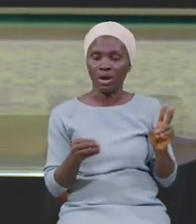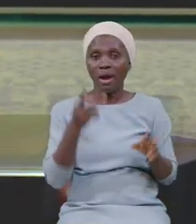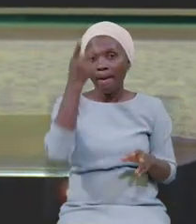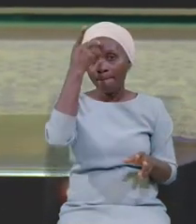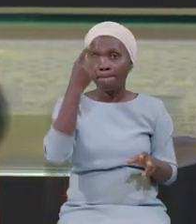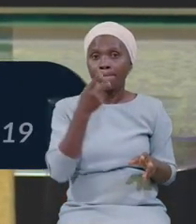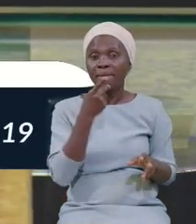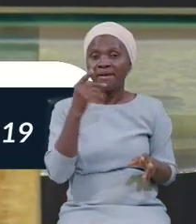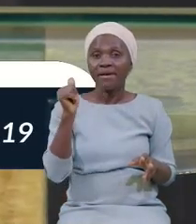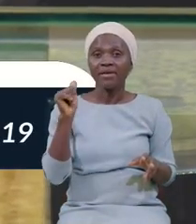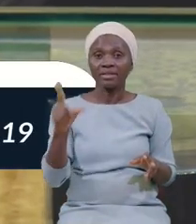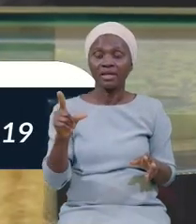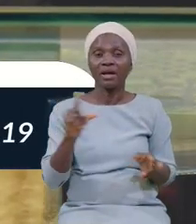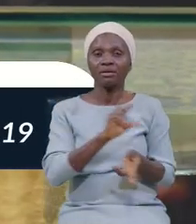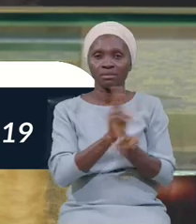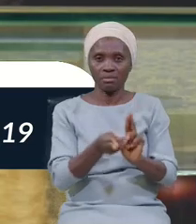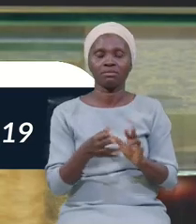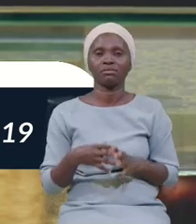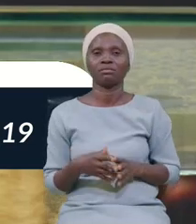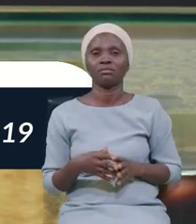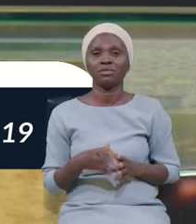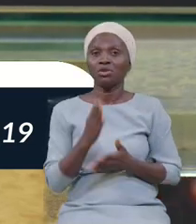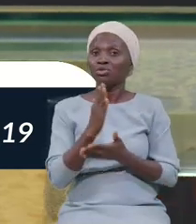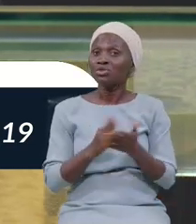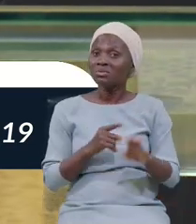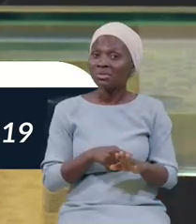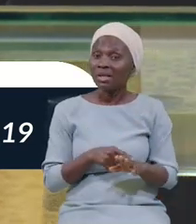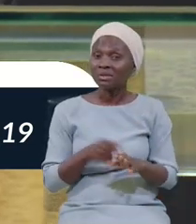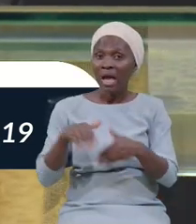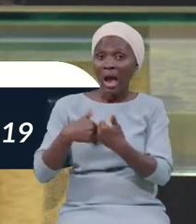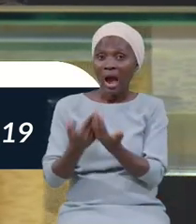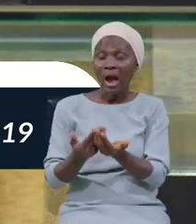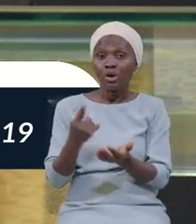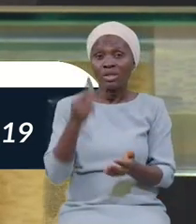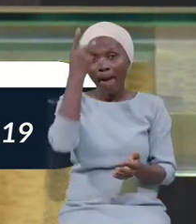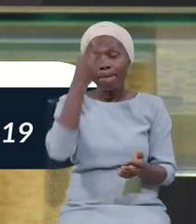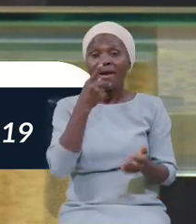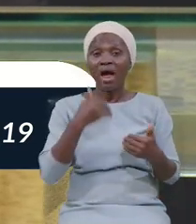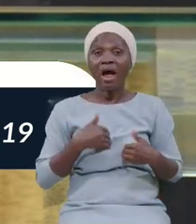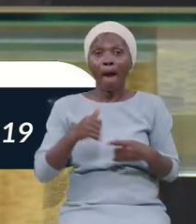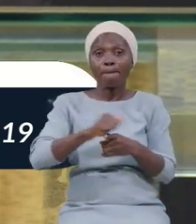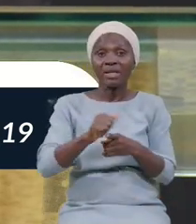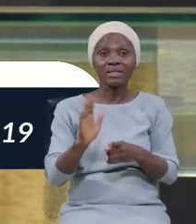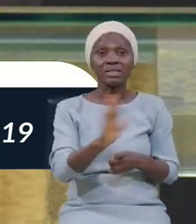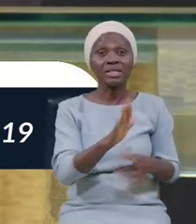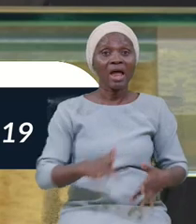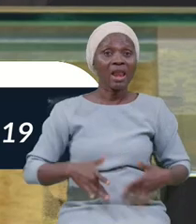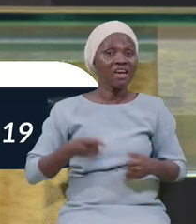repentance parentale. Parfois, la façon dont les parents ont mené leur vie, ils n'ont pas exhibé une